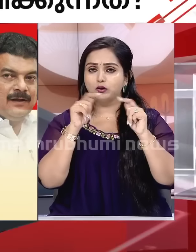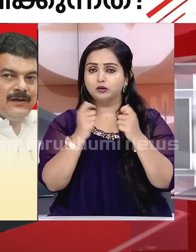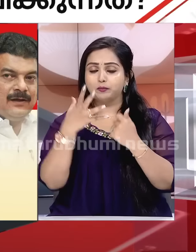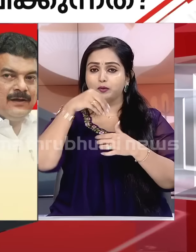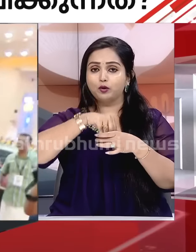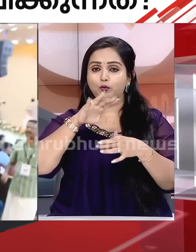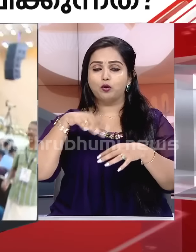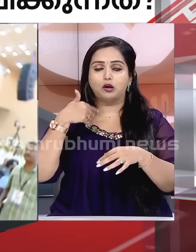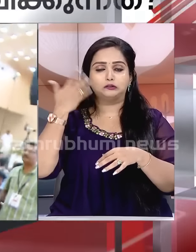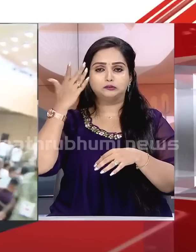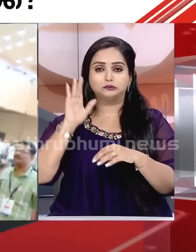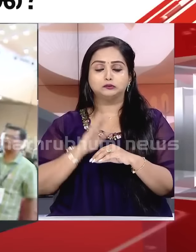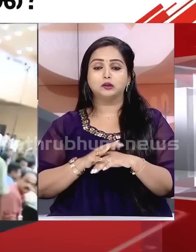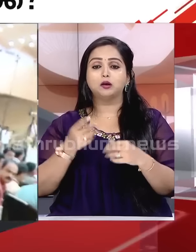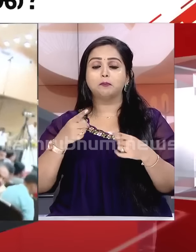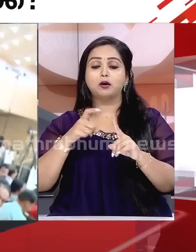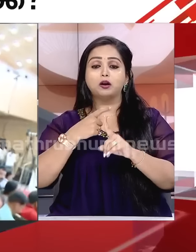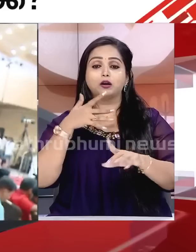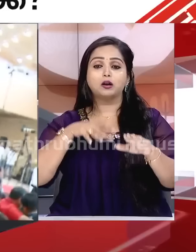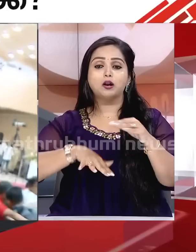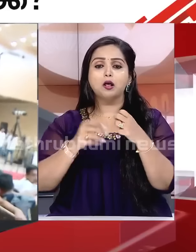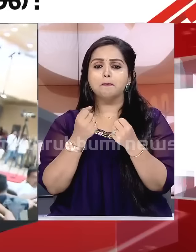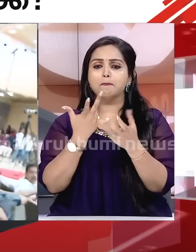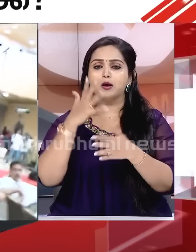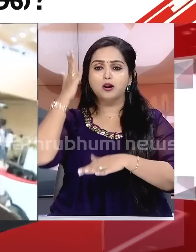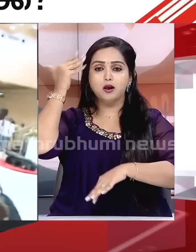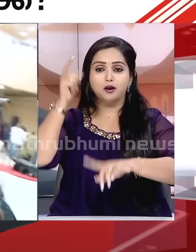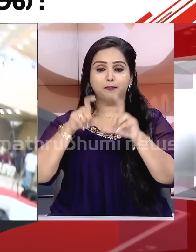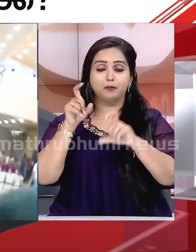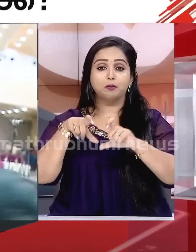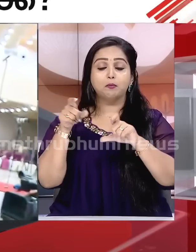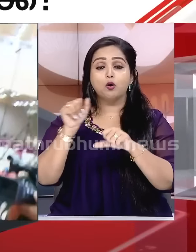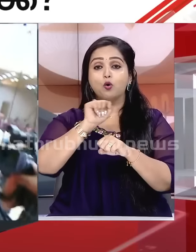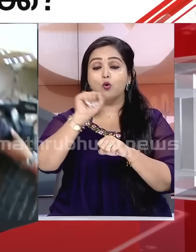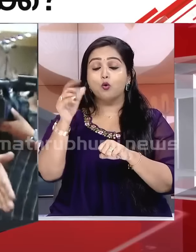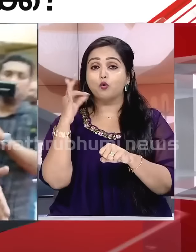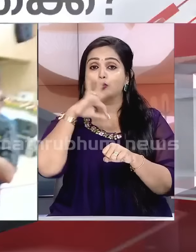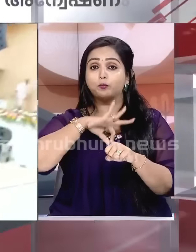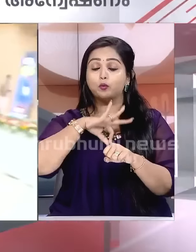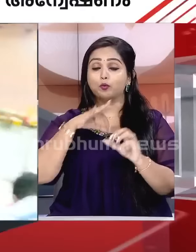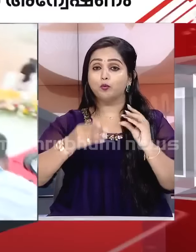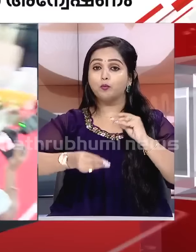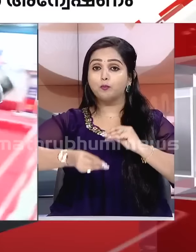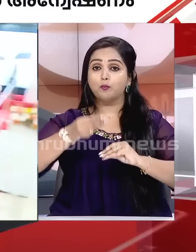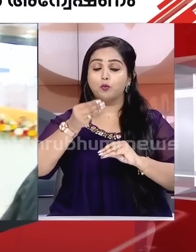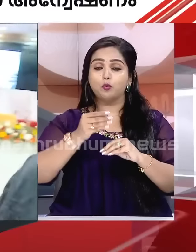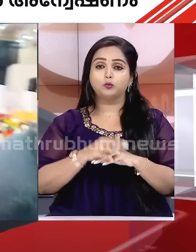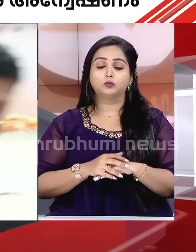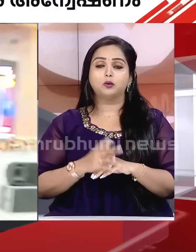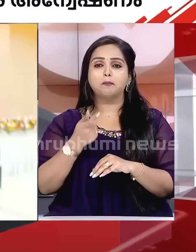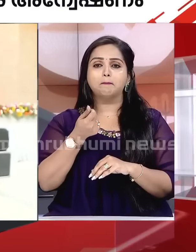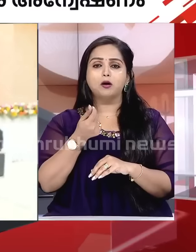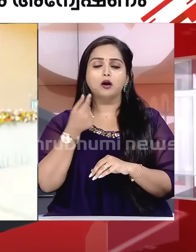ഉൾപ്പെട്ടിട്ടുണ്ടോ ഇല്ലയോ നമുക്കറിയില്ല. ഏതായാലും കേരളത്തിലെ പല ഉദ്യോഗസ്ഥന്മാരും അവരുടെ വരുമാനത്തിൽ കൂടുതൽ ഉള്ള